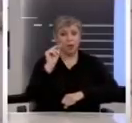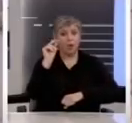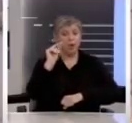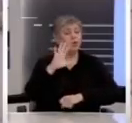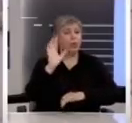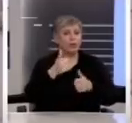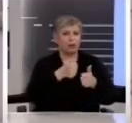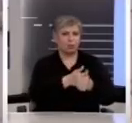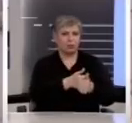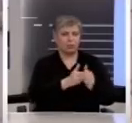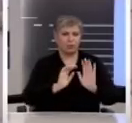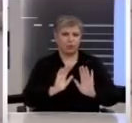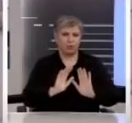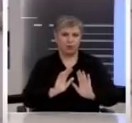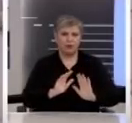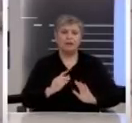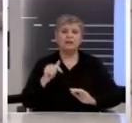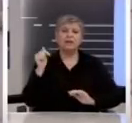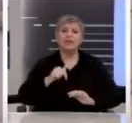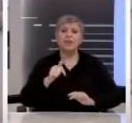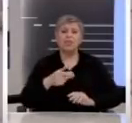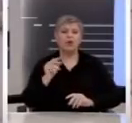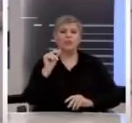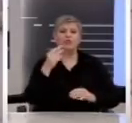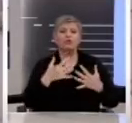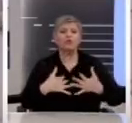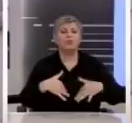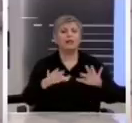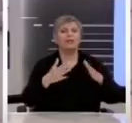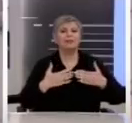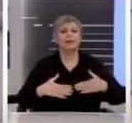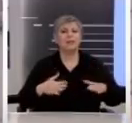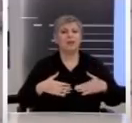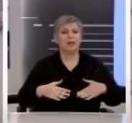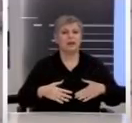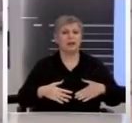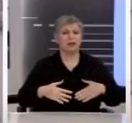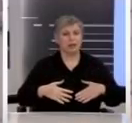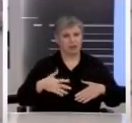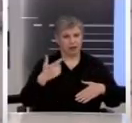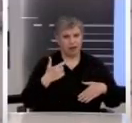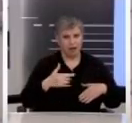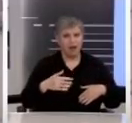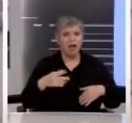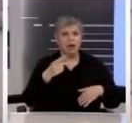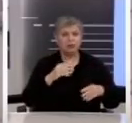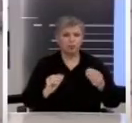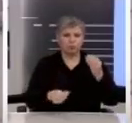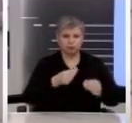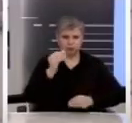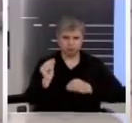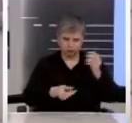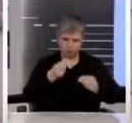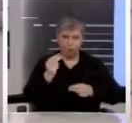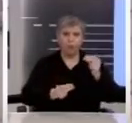δεν κάναμε εδώ πέρα μέσα τη Βουλή μέρος ενός προβλήματος, διότι θα ήταν πολύ μεγάλο